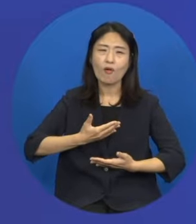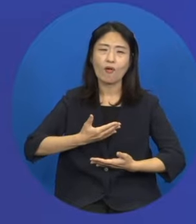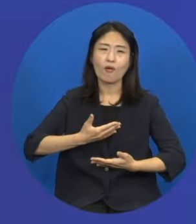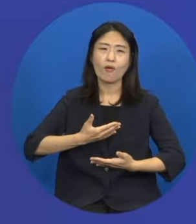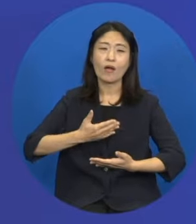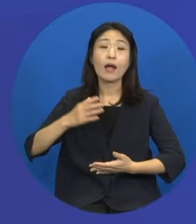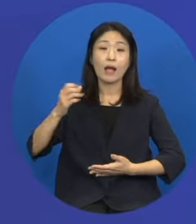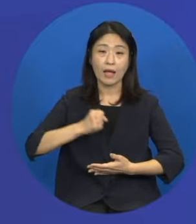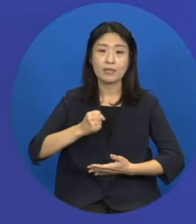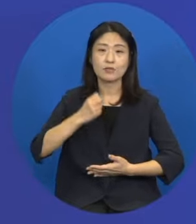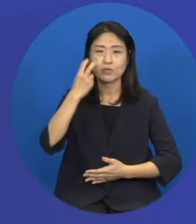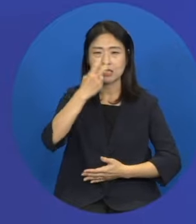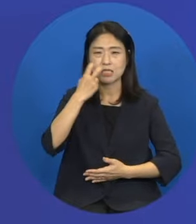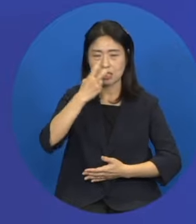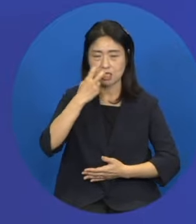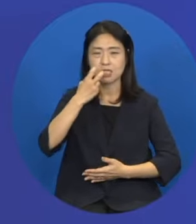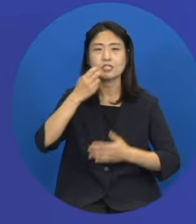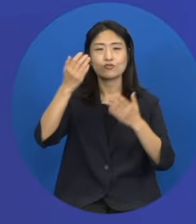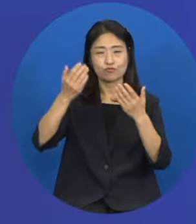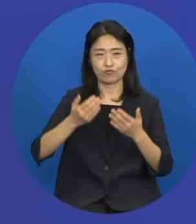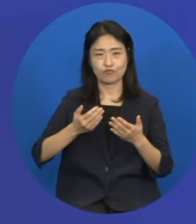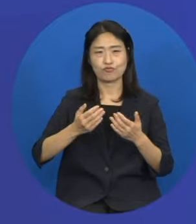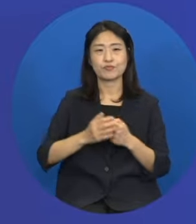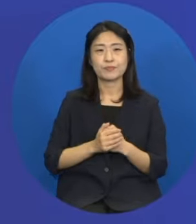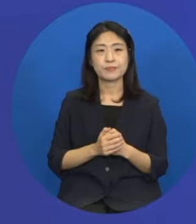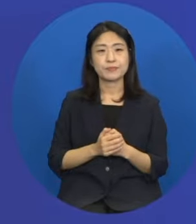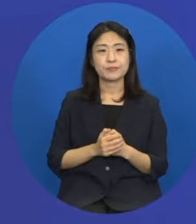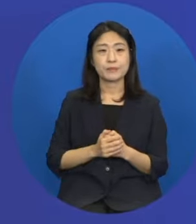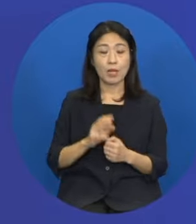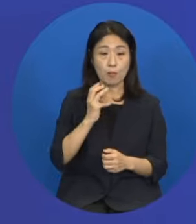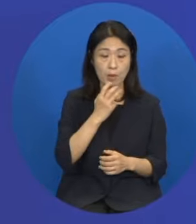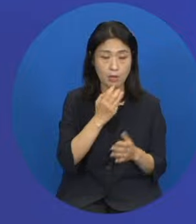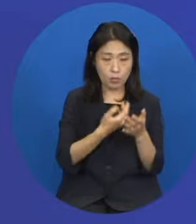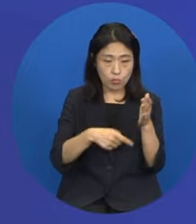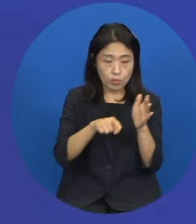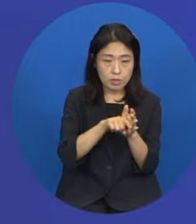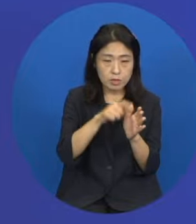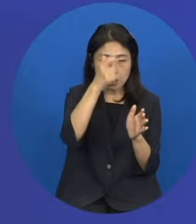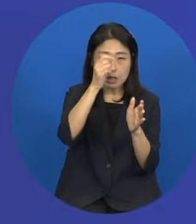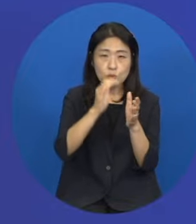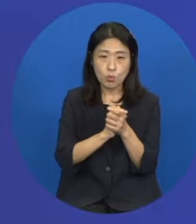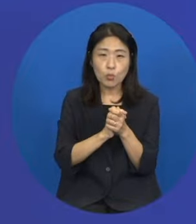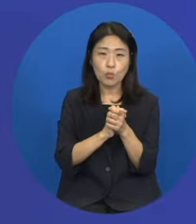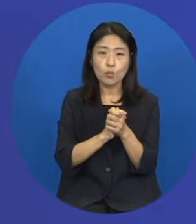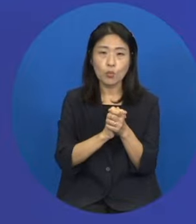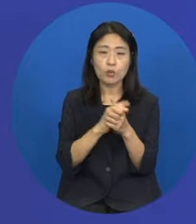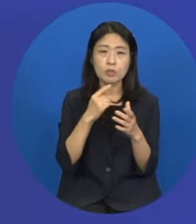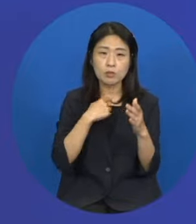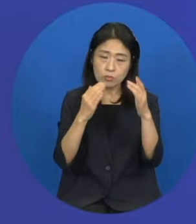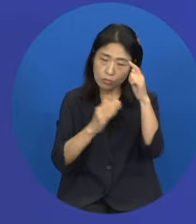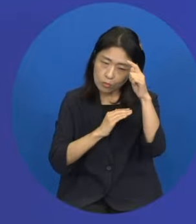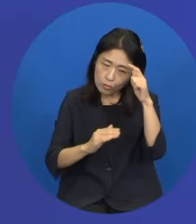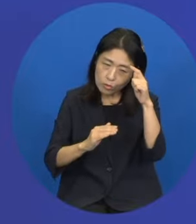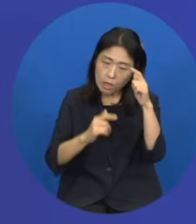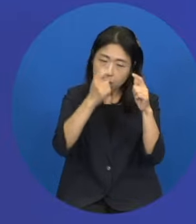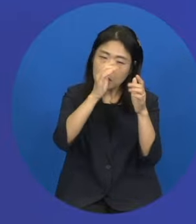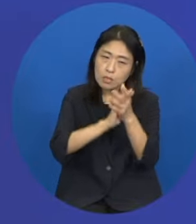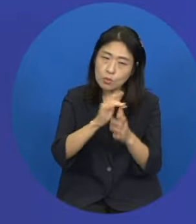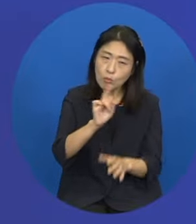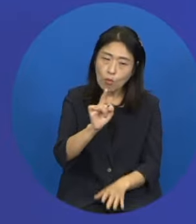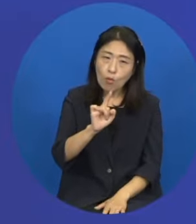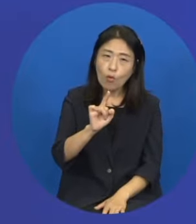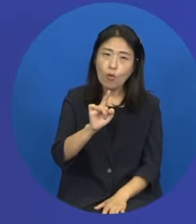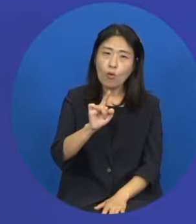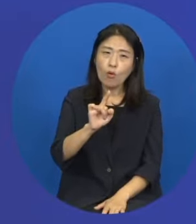지금 베드로를 위해서 기도했던 성도들이 뭘 기도했을까요? 저는 분명히 이것을 위해서 기도했다라고 믿습니다. 그래서 베드로가